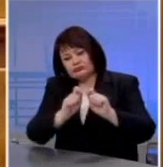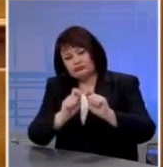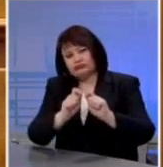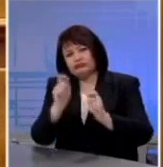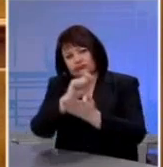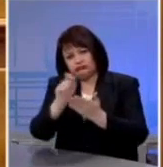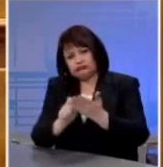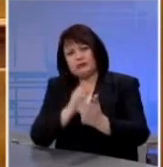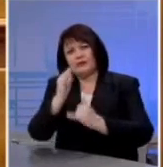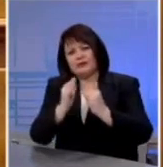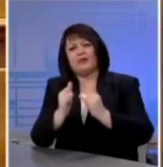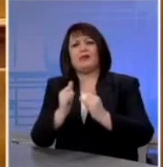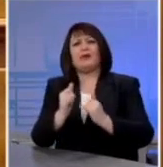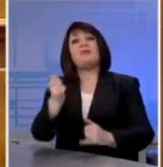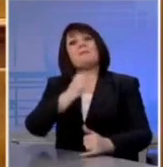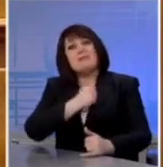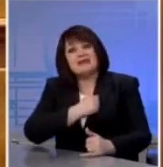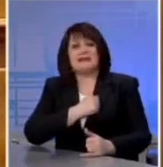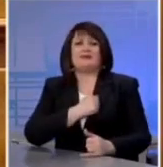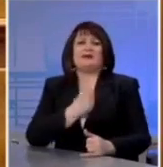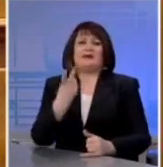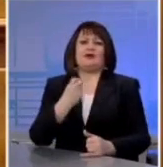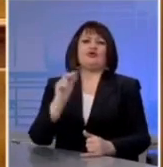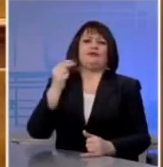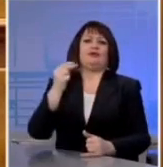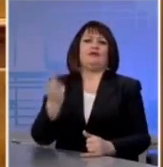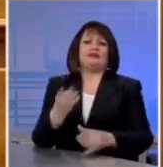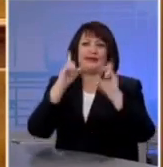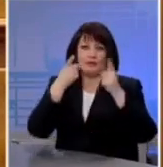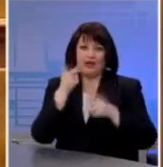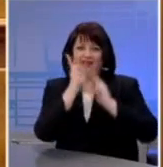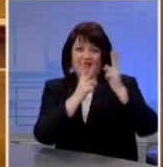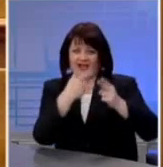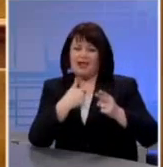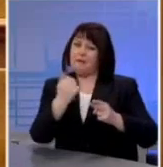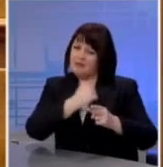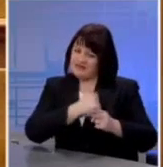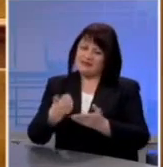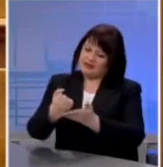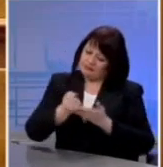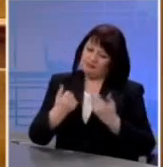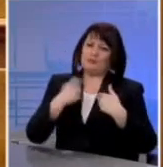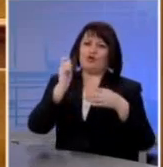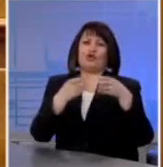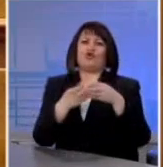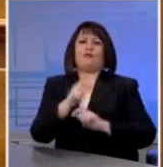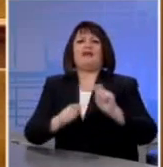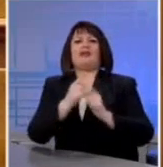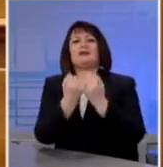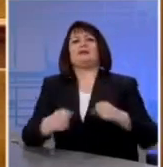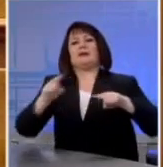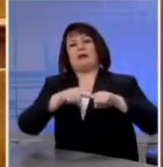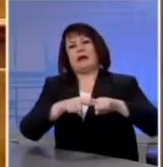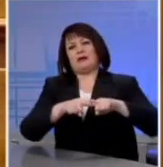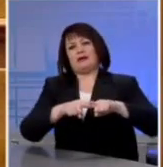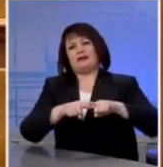Και πίστεψαν τότε 20 βουλευτές από τη Νέα Δημοκρατία στις καταγγελίες που κάναμε. Το αποτέλεσμα. Το αποτέλεσμα ότι μέχρι σήμερα ο ελληνικός